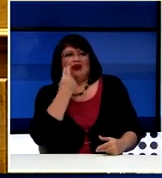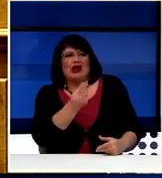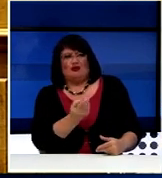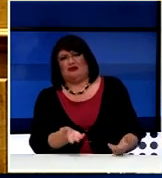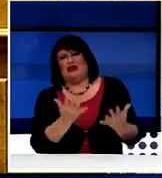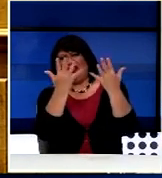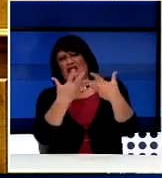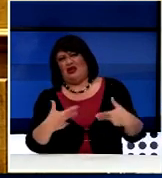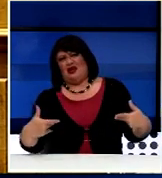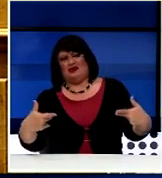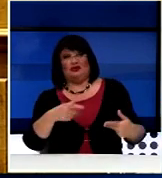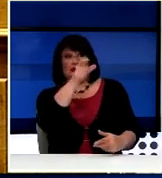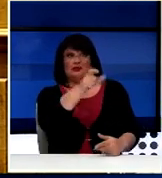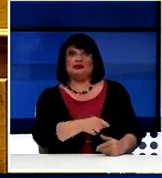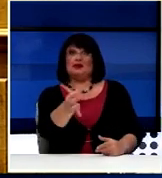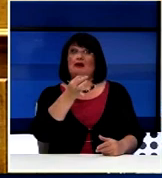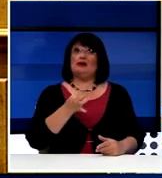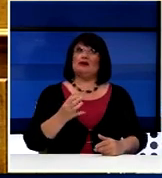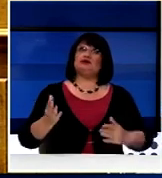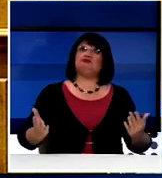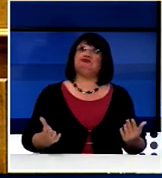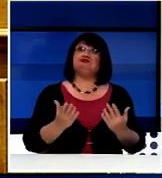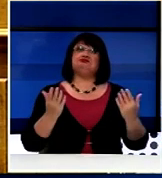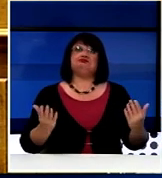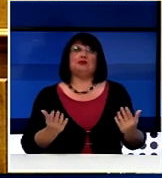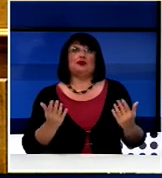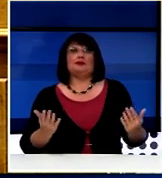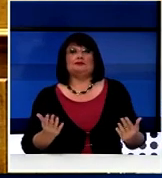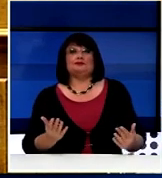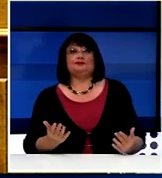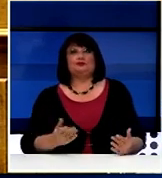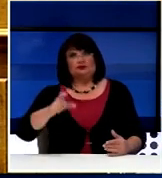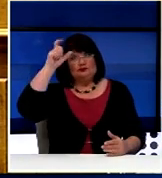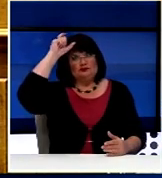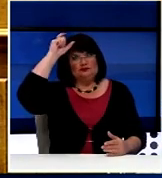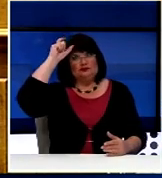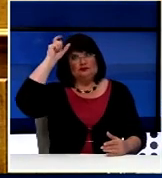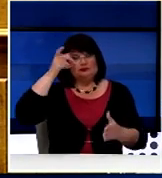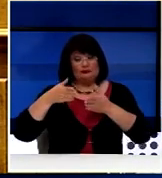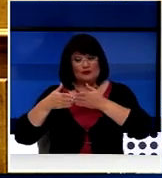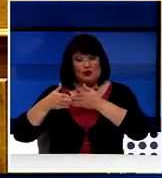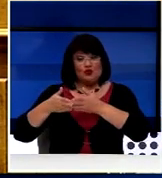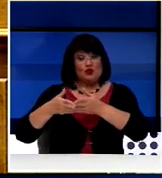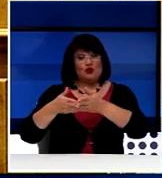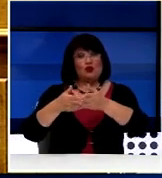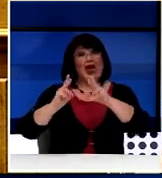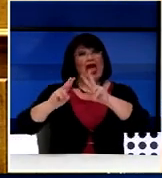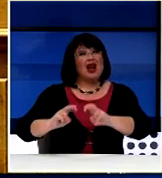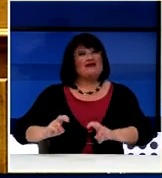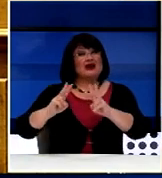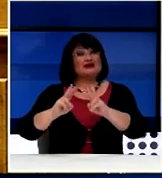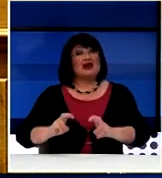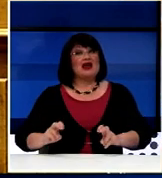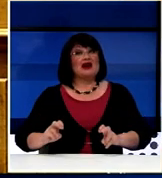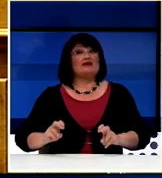όπου διατυμπανίζεται ότι η δήθεν το τουρκικό ερευνητικό πλοίο δεν πραγματοποιεί έρευνες, διότι υπάρχει,